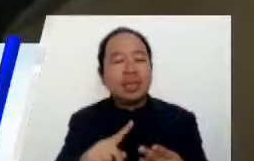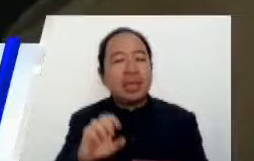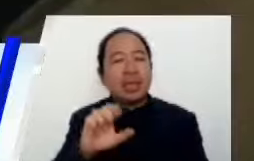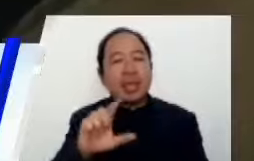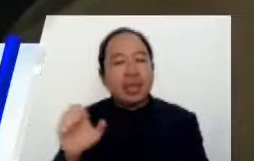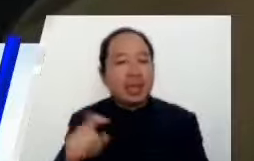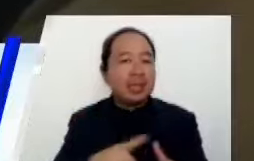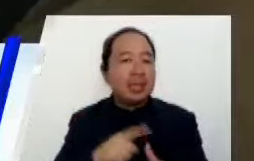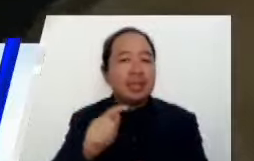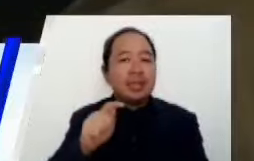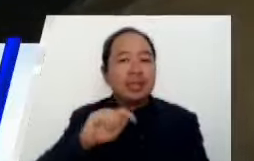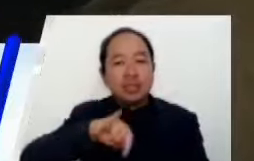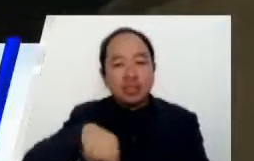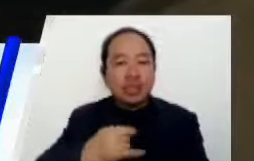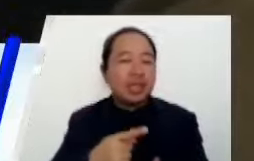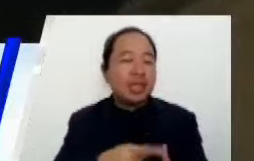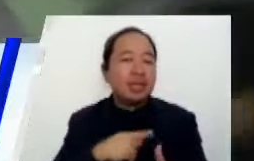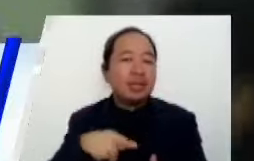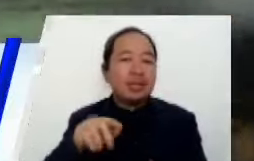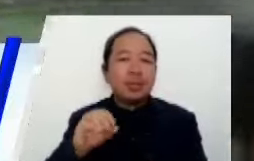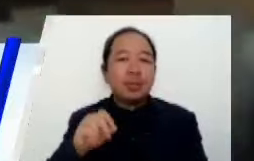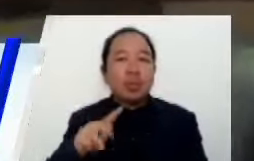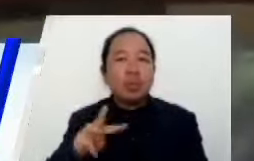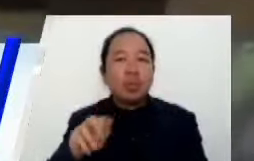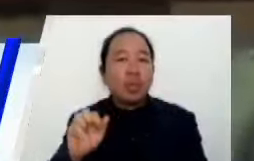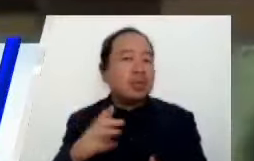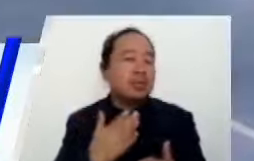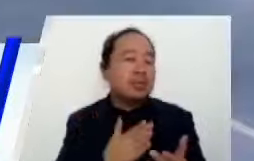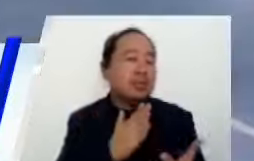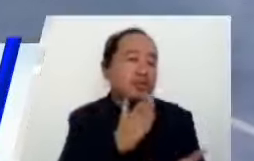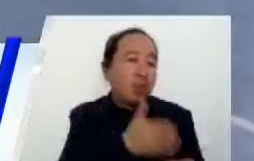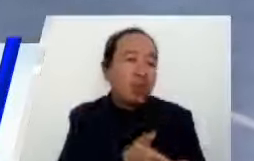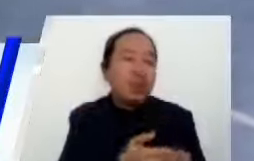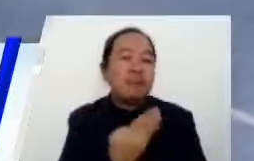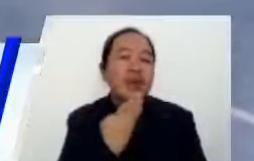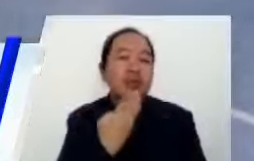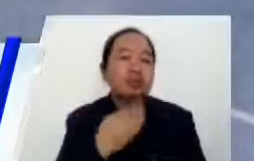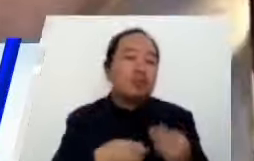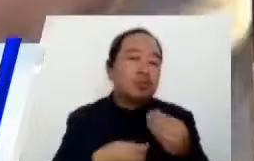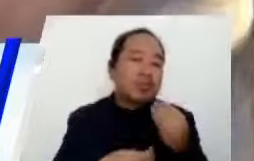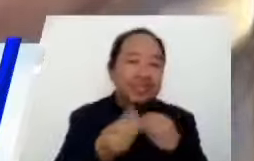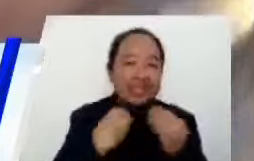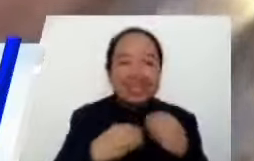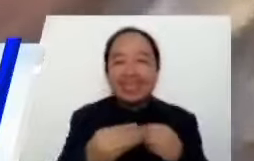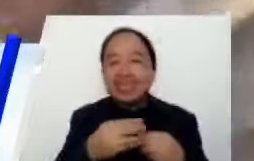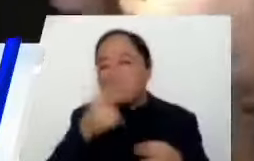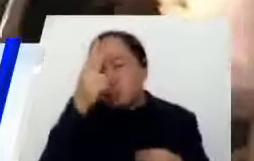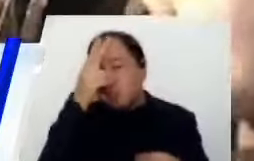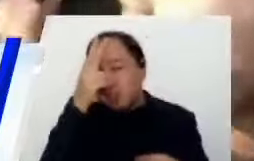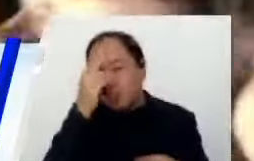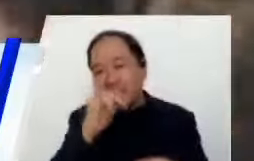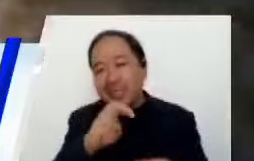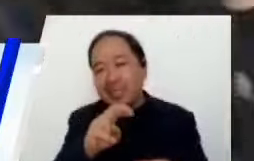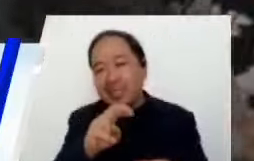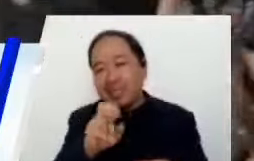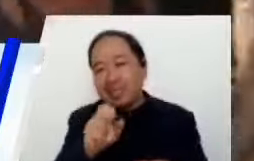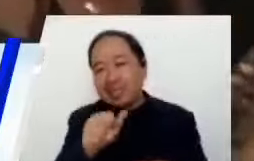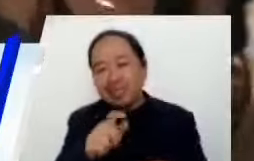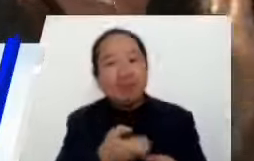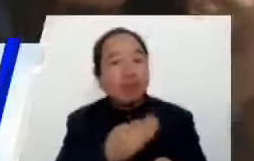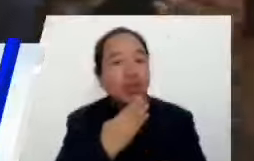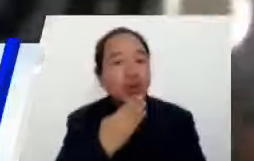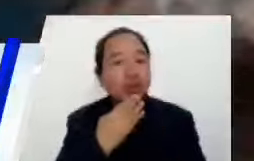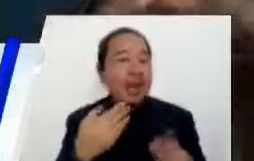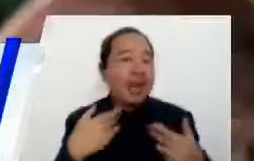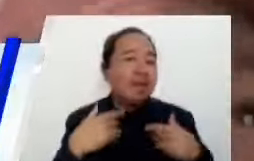Marquez, at Pokwang sa City of Smiles at kumain ng chicken inasal. From Bacolod City, sinalubong sila ng hiyawan sa Kandoni Sports